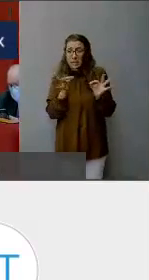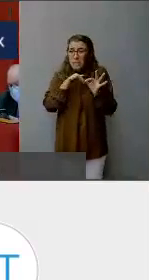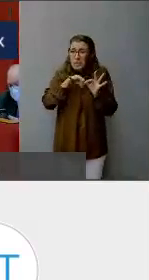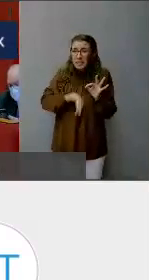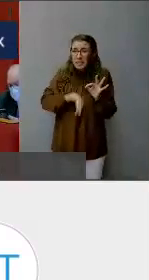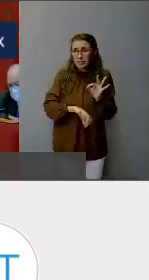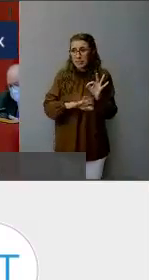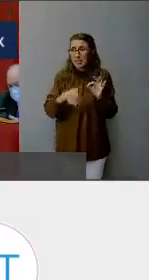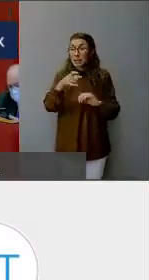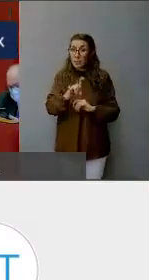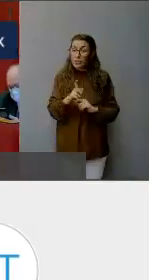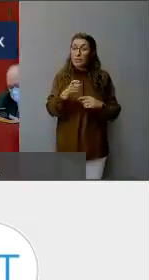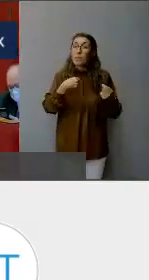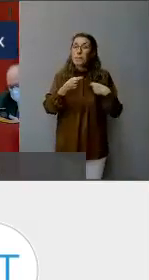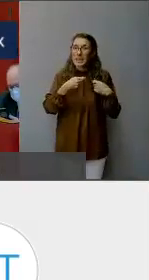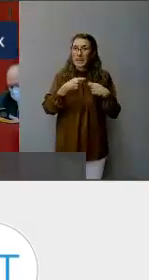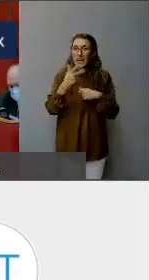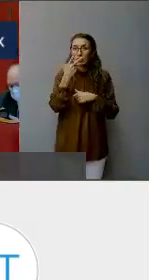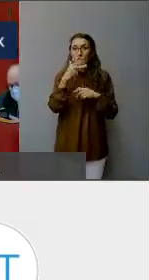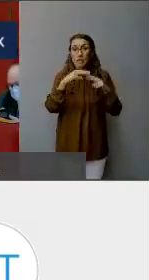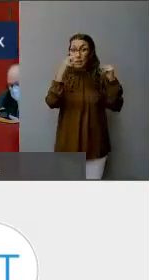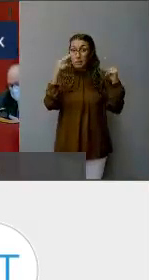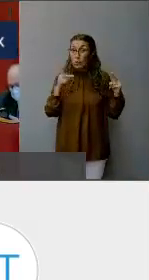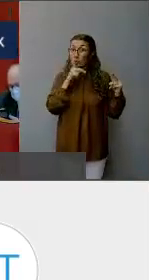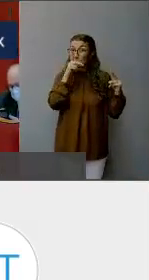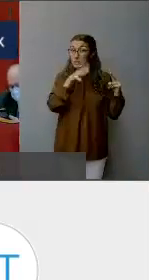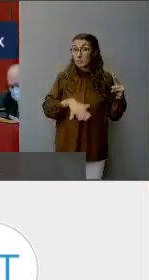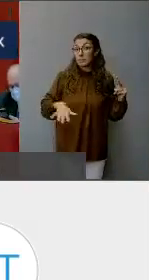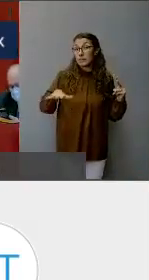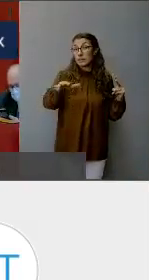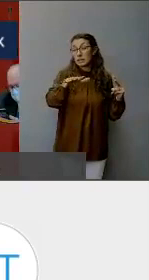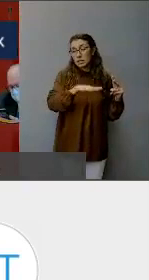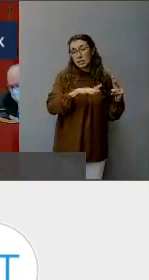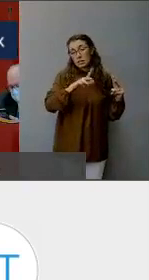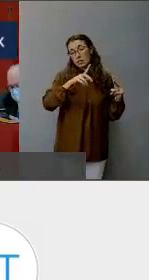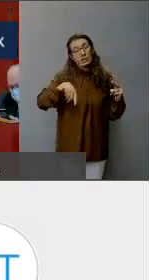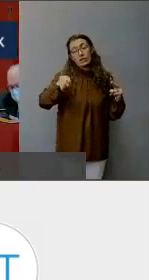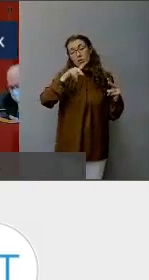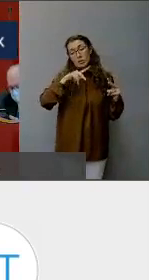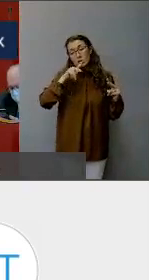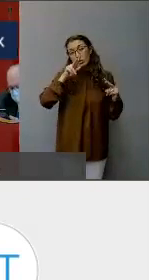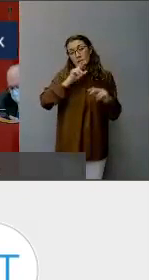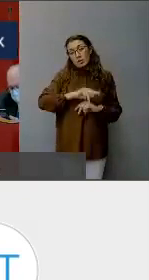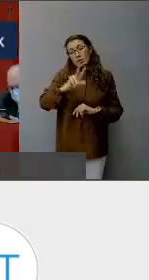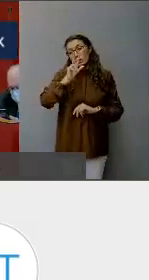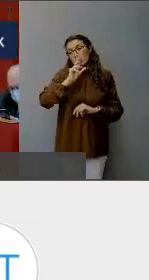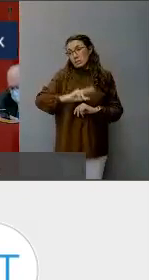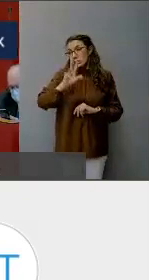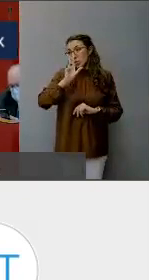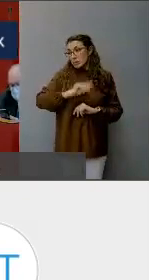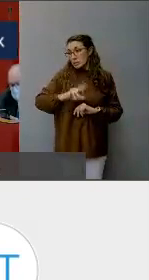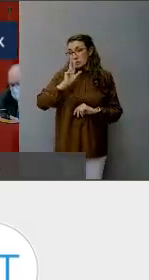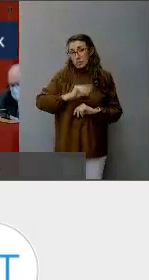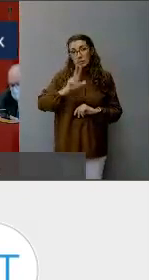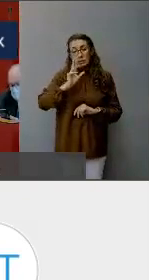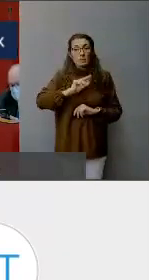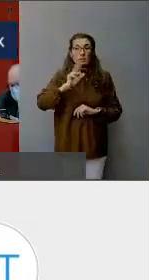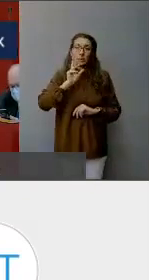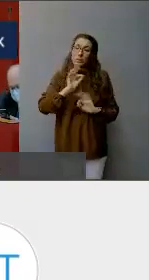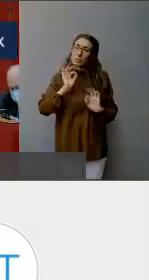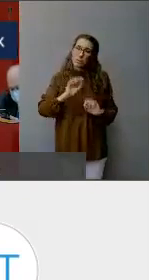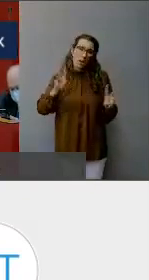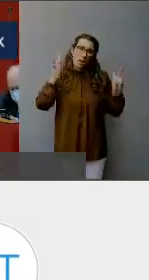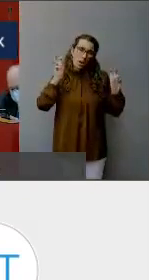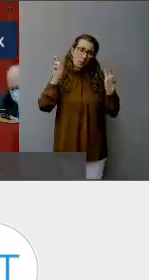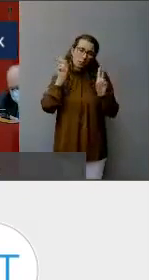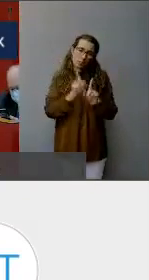del mercato dei tre ponti di sampierdarena ne abbiamo parlato un sacco di volte un argomento antico